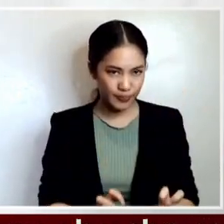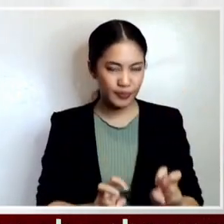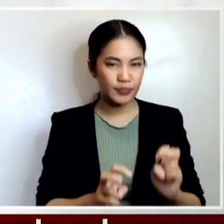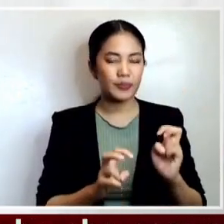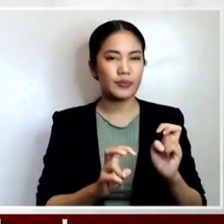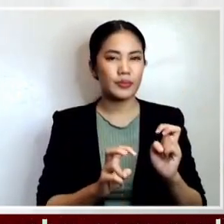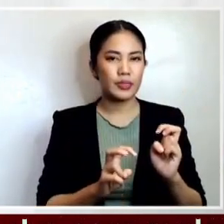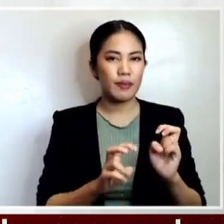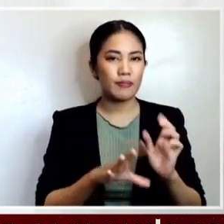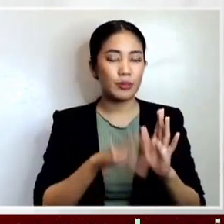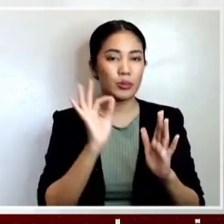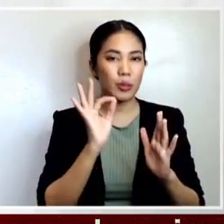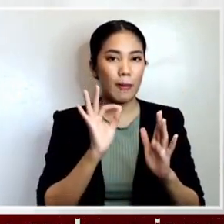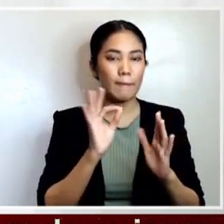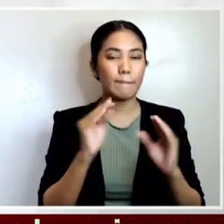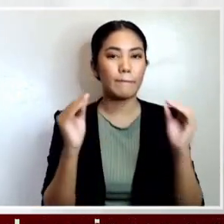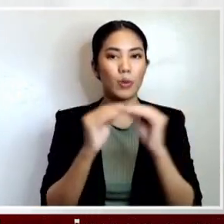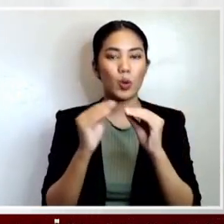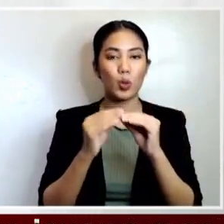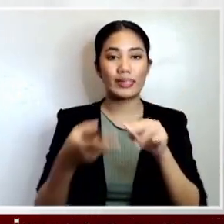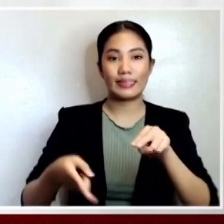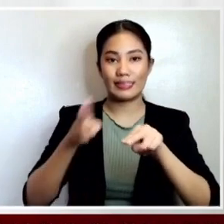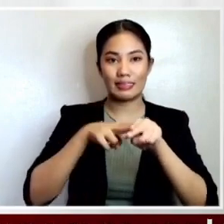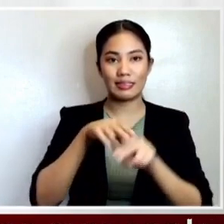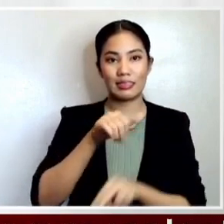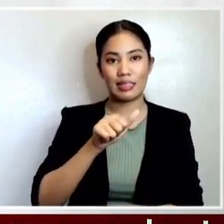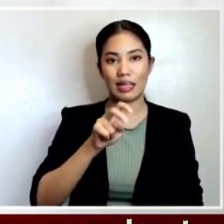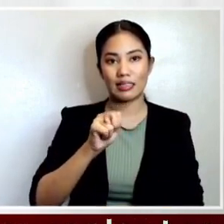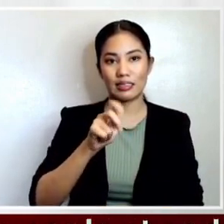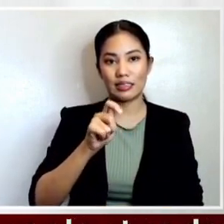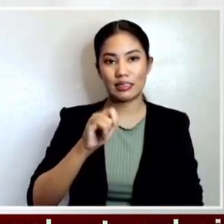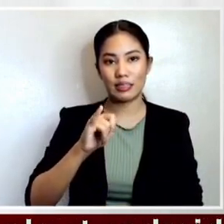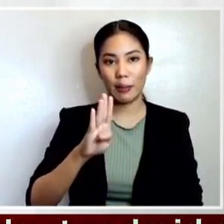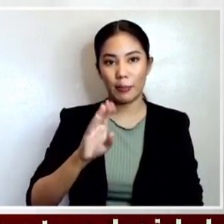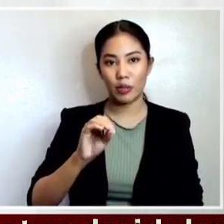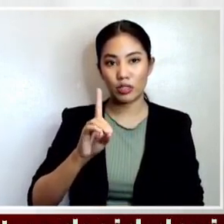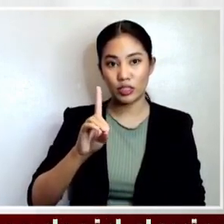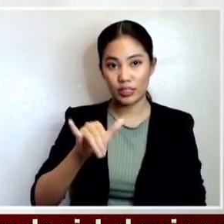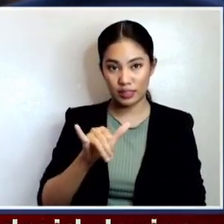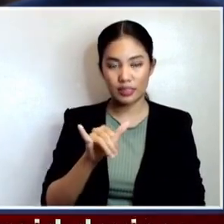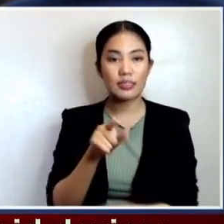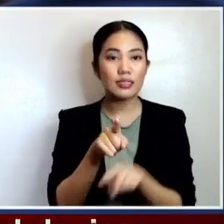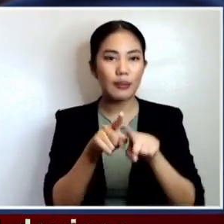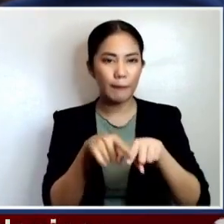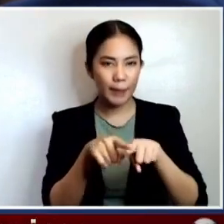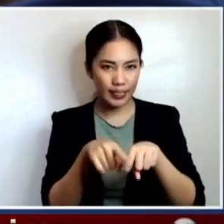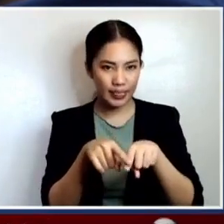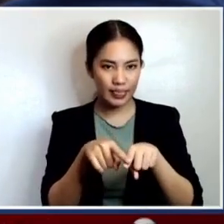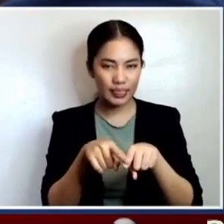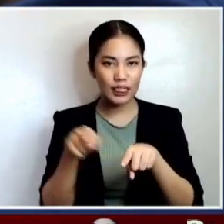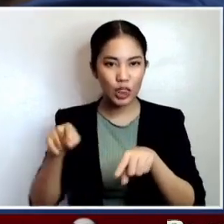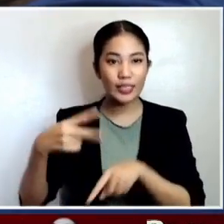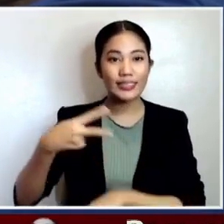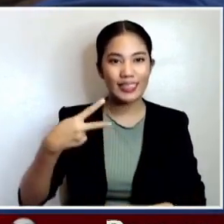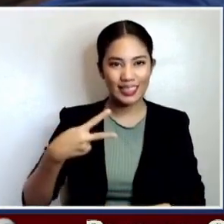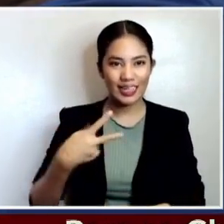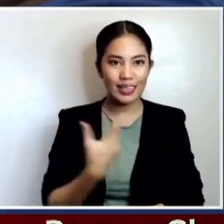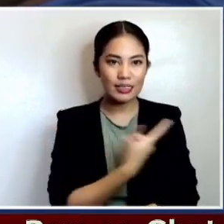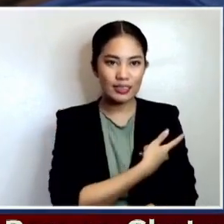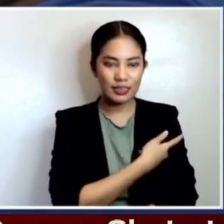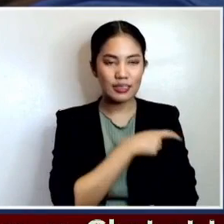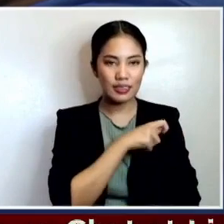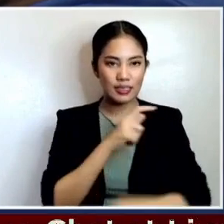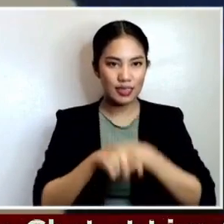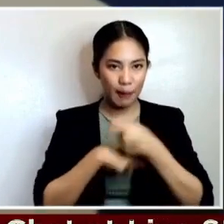tataas pa ang antibody response. Depende kung ano ang binigay mong second dose. Binigyang diin naman ng DOH na sa